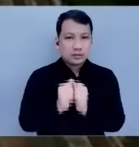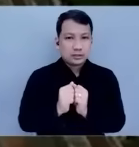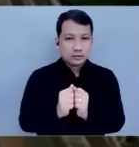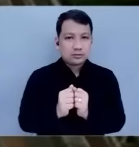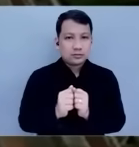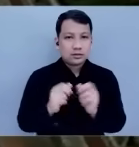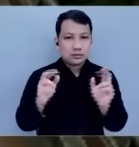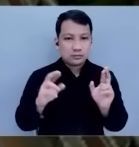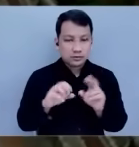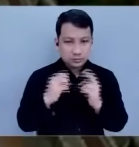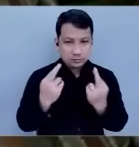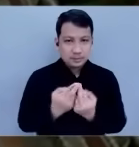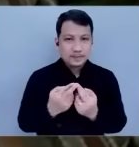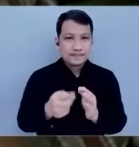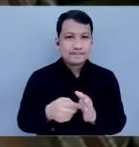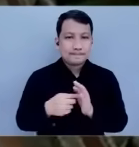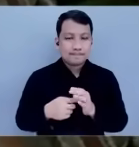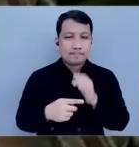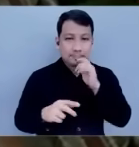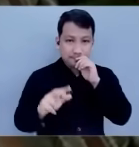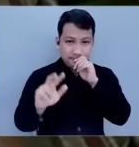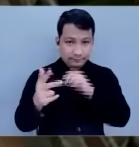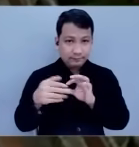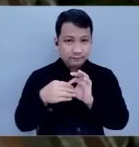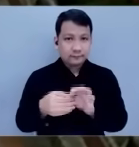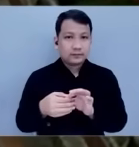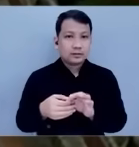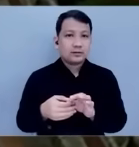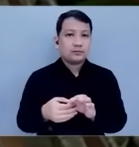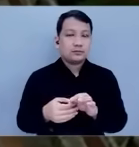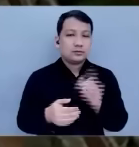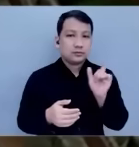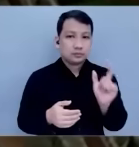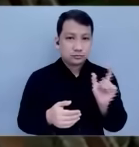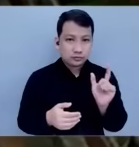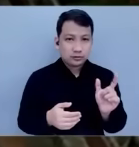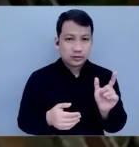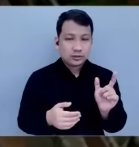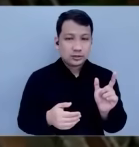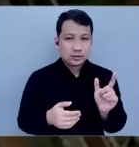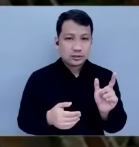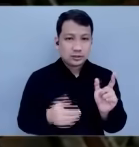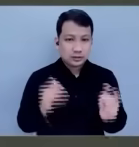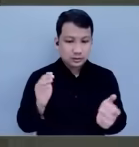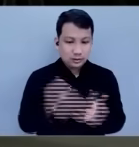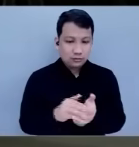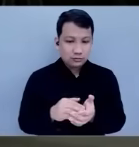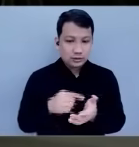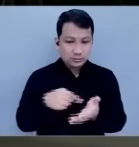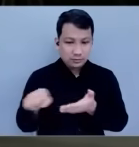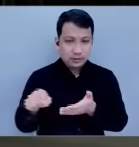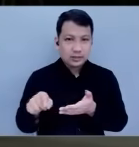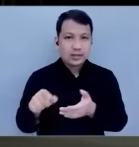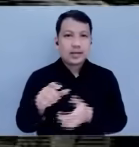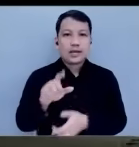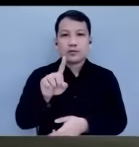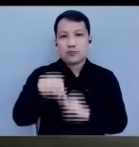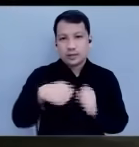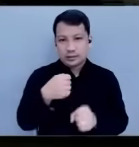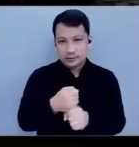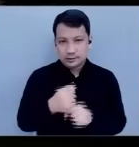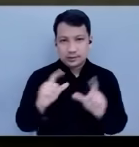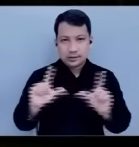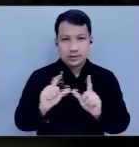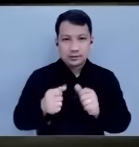seminar. Para sa ikatlong offense, 20,000 pesos at 1 taong suspension ng lisensya ang parusa. Habang 30,000 pesos